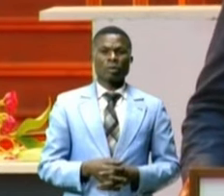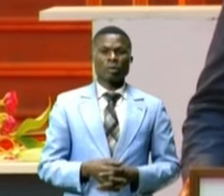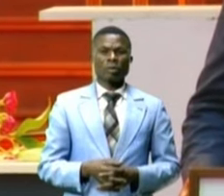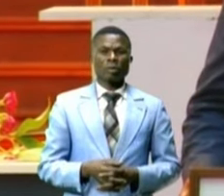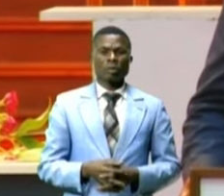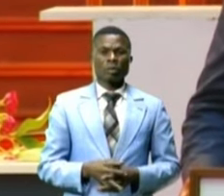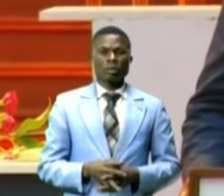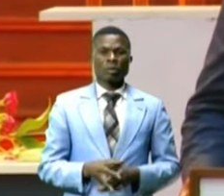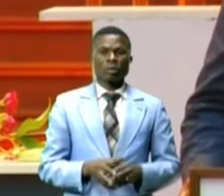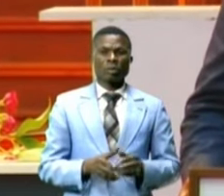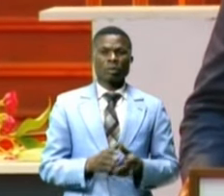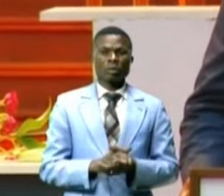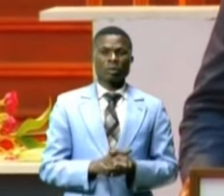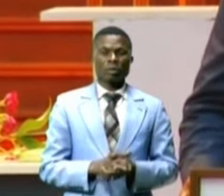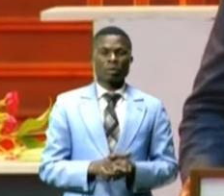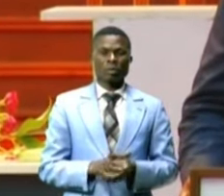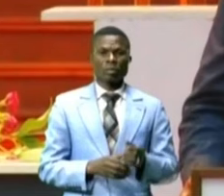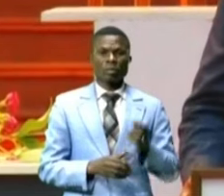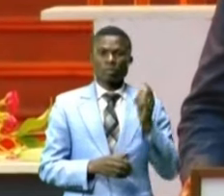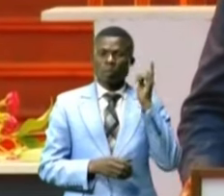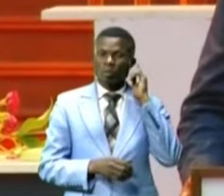consolider les acquis de cet élan.